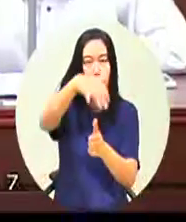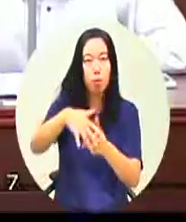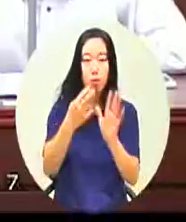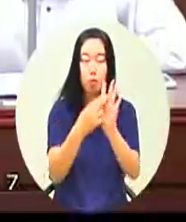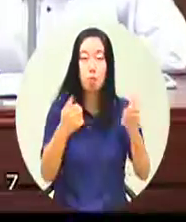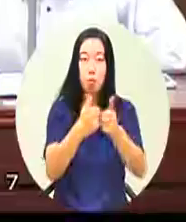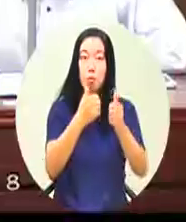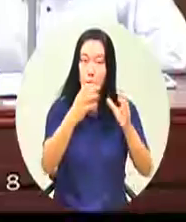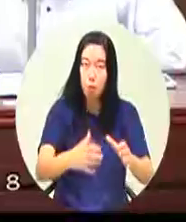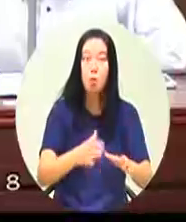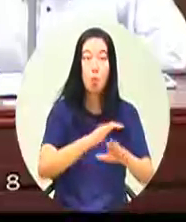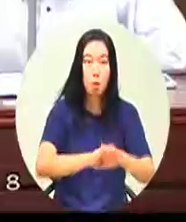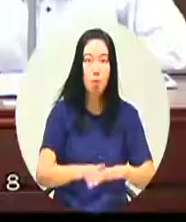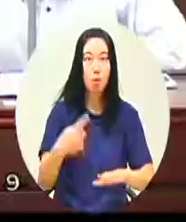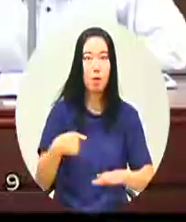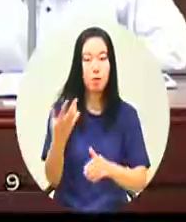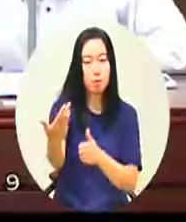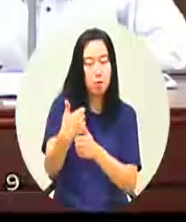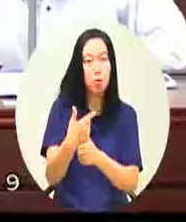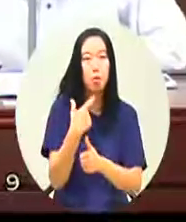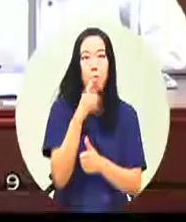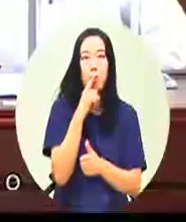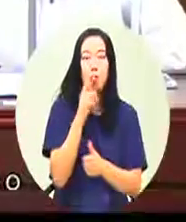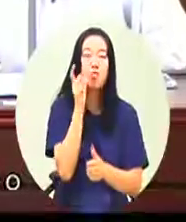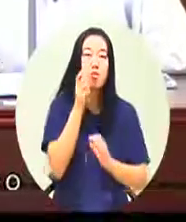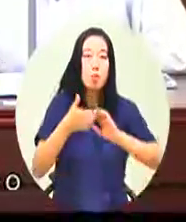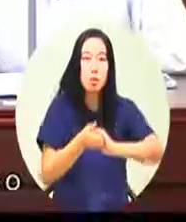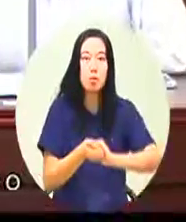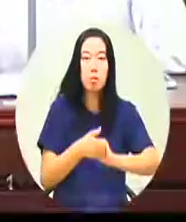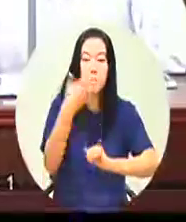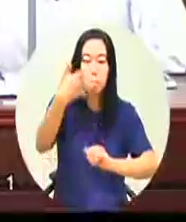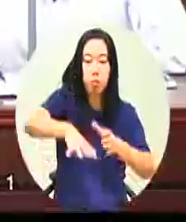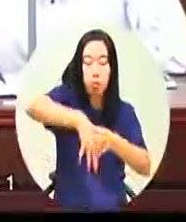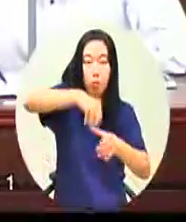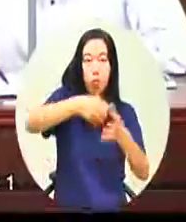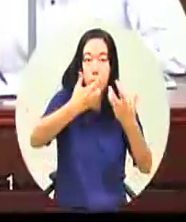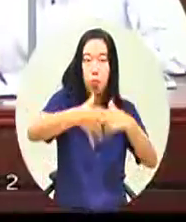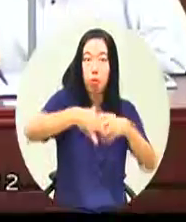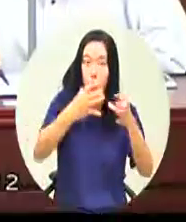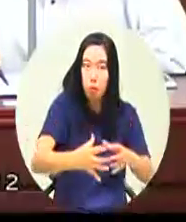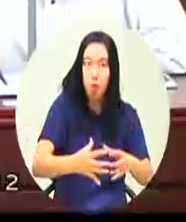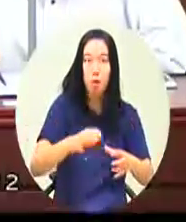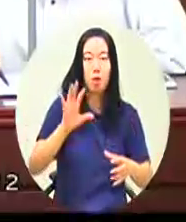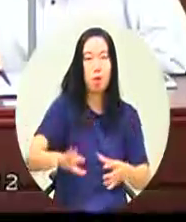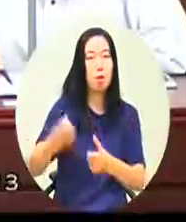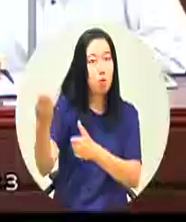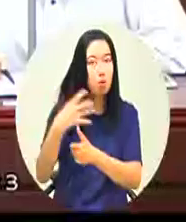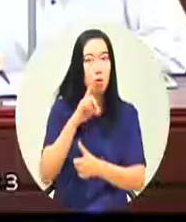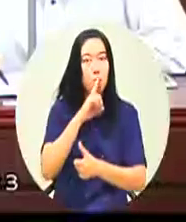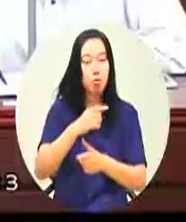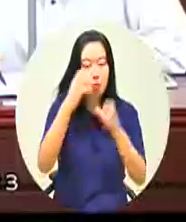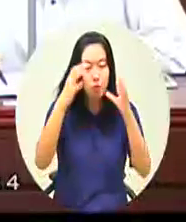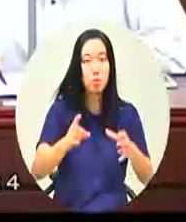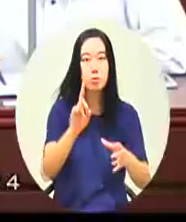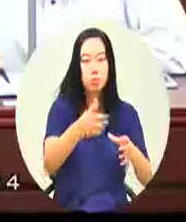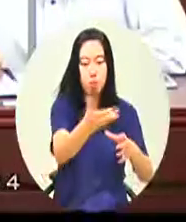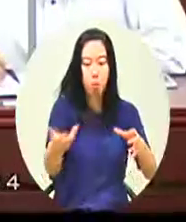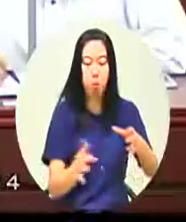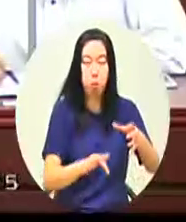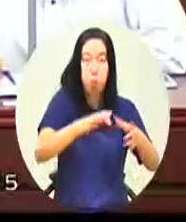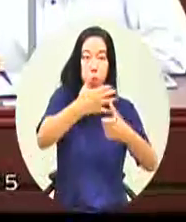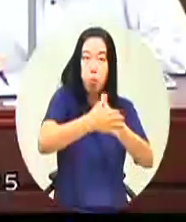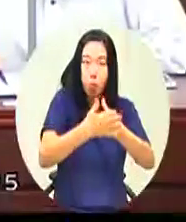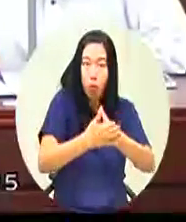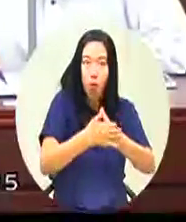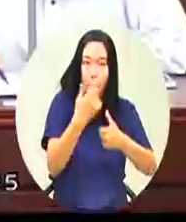提到的是否要做一个固定的抽水站，以及地方有反映说做一个滞洪池等等，我们会做一个详细的